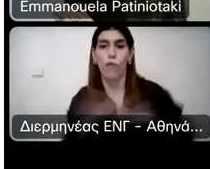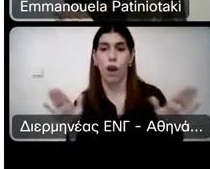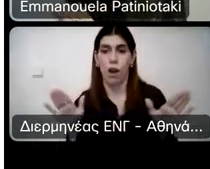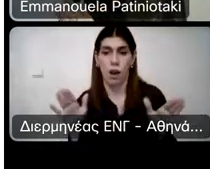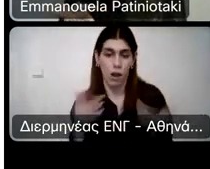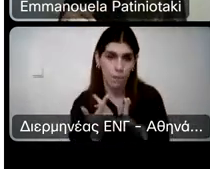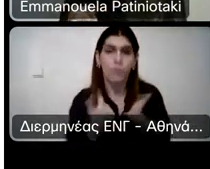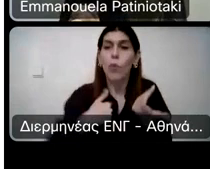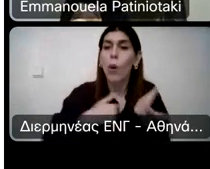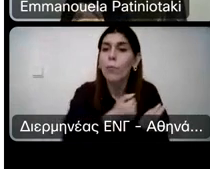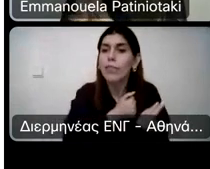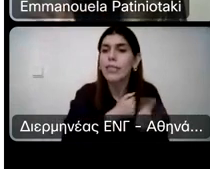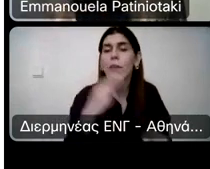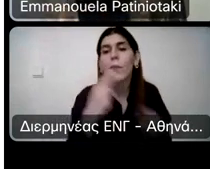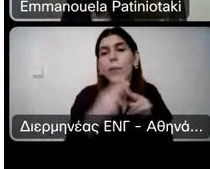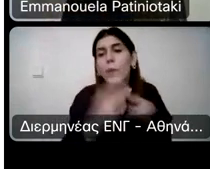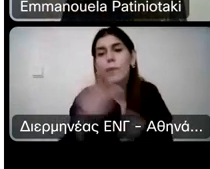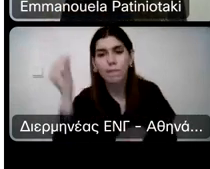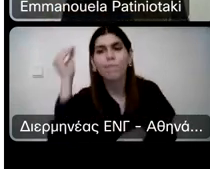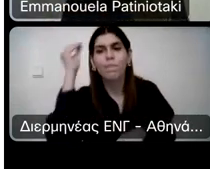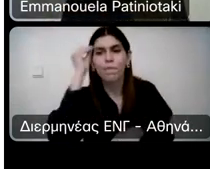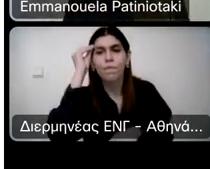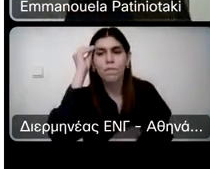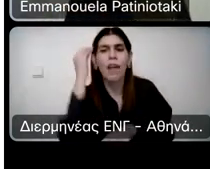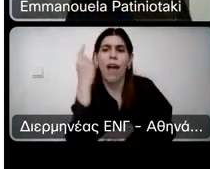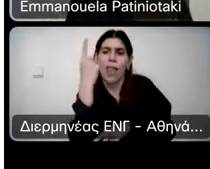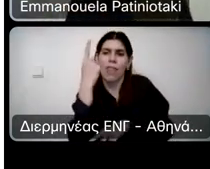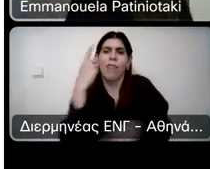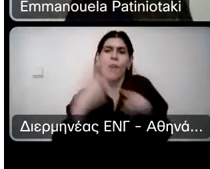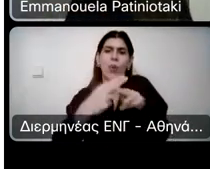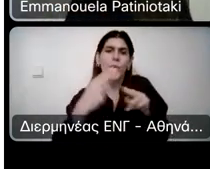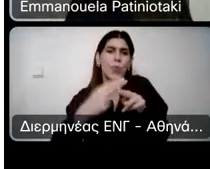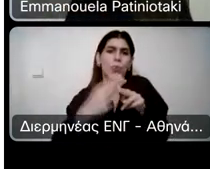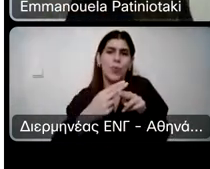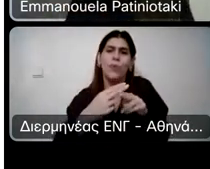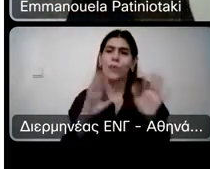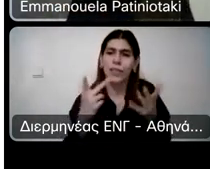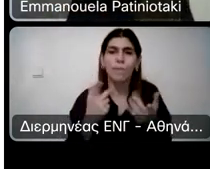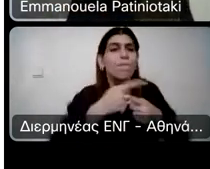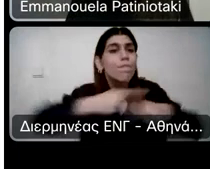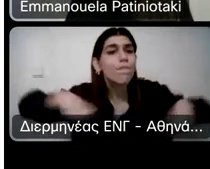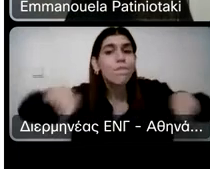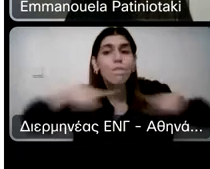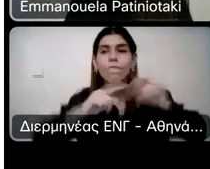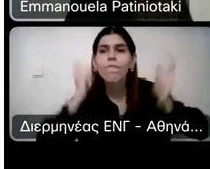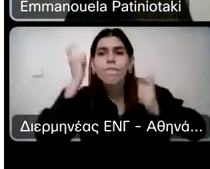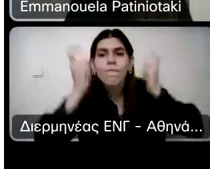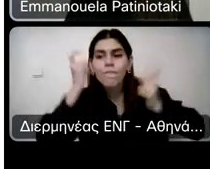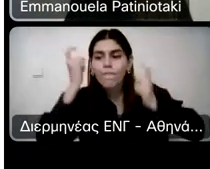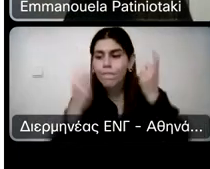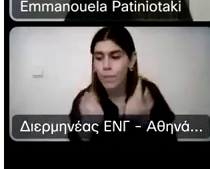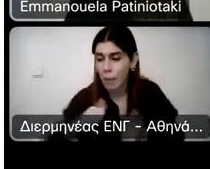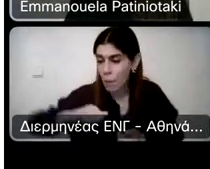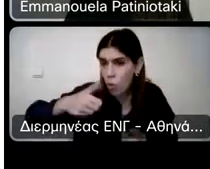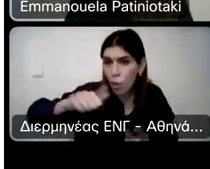είναι σημαντικό να κρατήσουμε από αυτή την πολύ μικρή εισήγηση είναι να σκεφτούμε πού καταπολεμάται πρώτα το